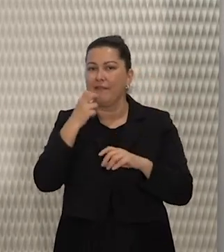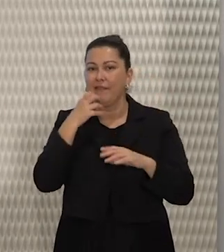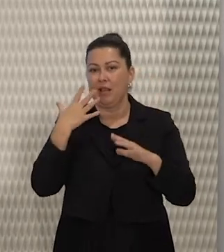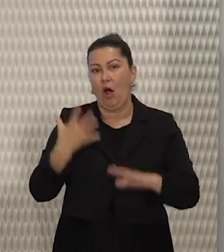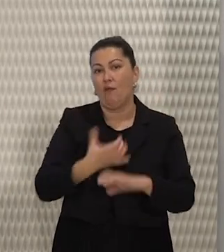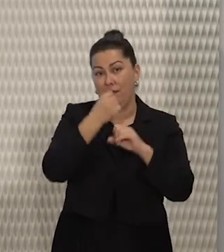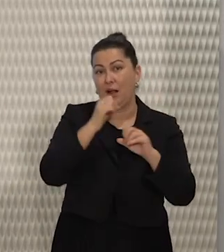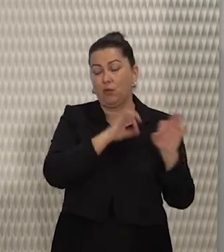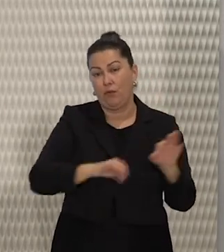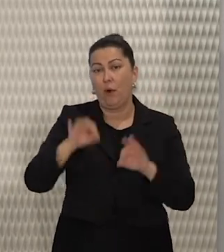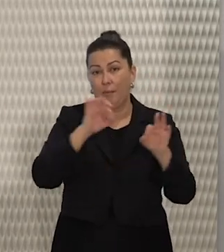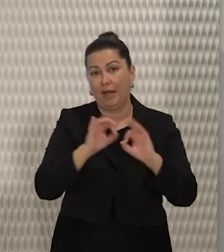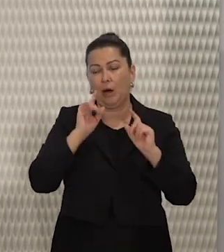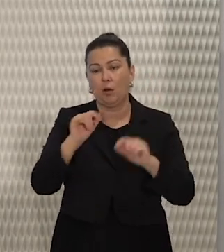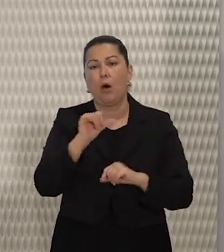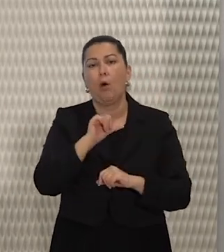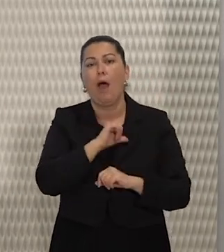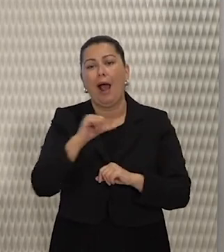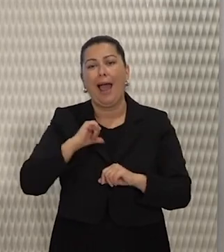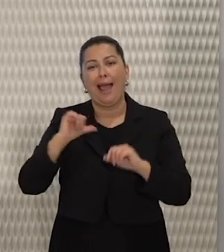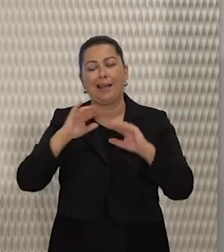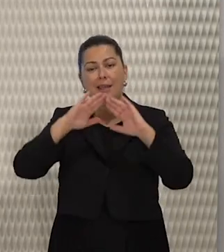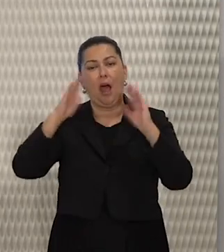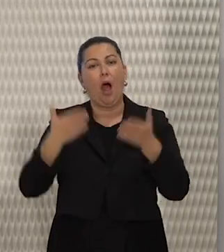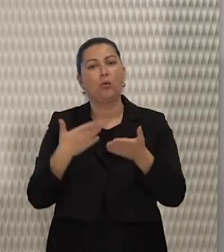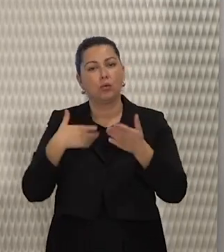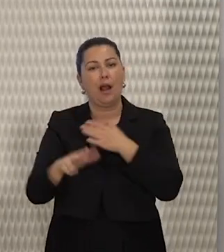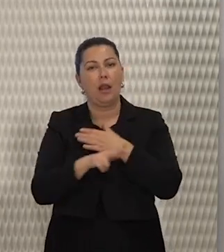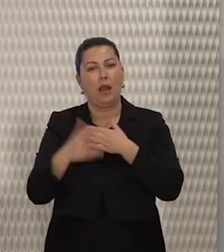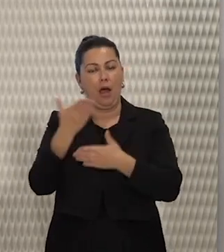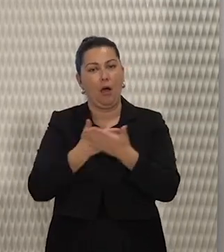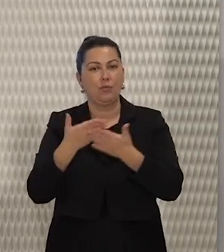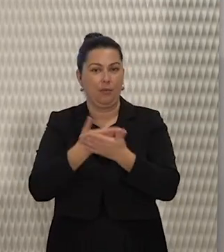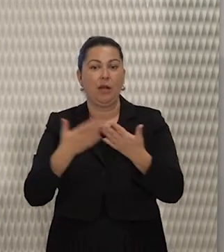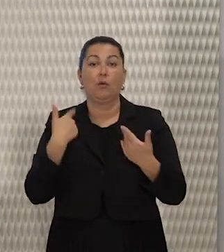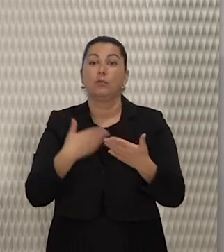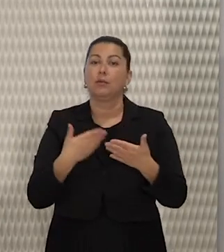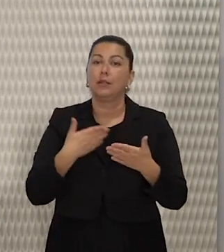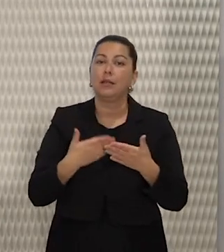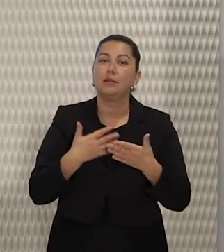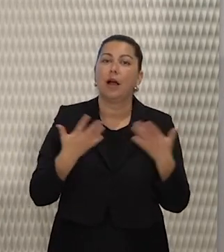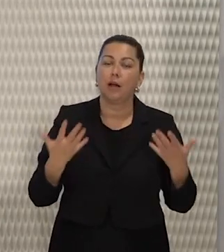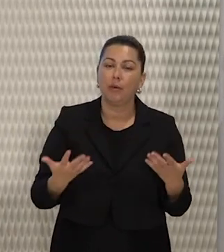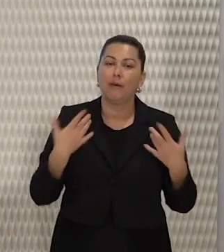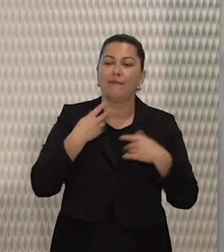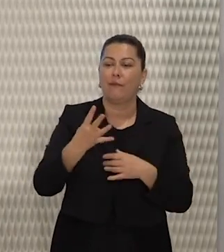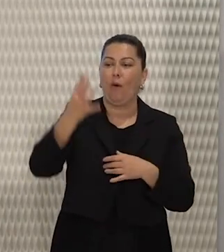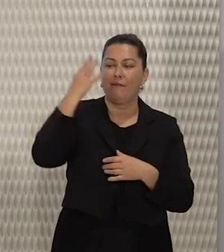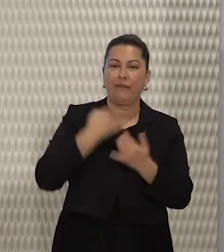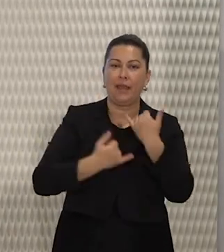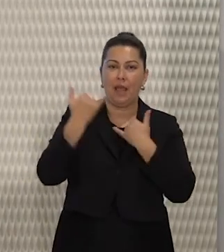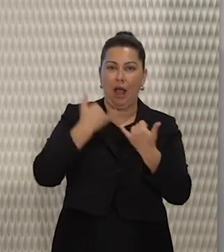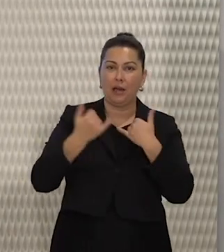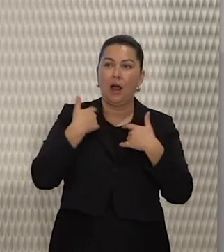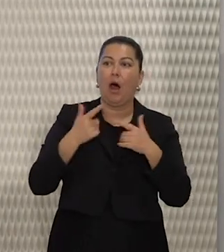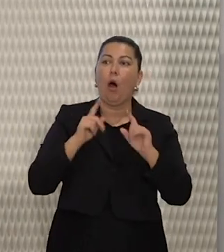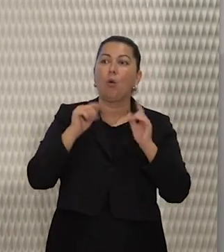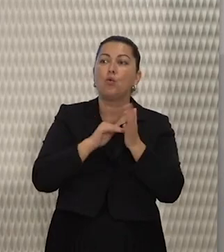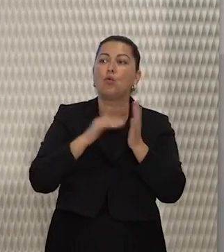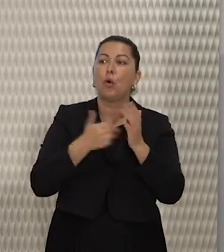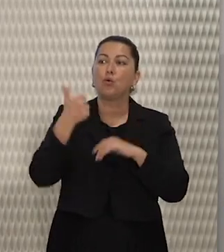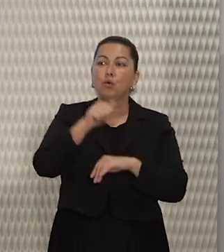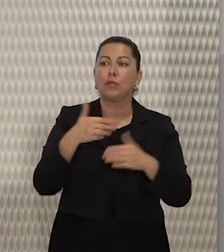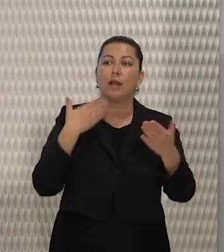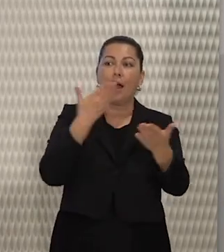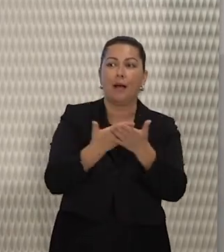entgegenzuwirken, auch die hauseigene Lehrausbildung. Und im Zuge dessen haben wir eben vor 4 Jahren ein weiteres Angebot